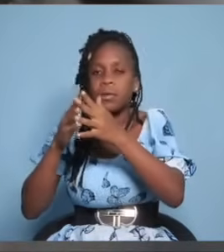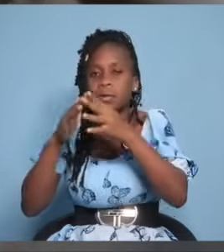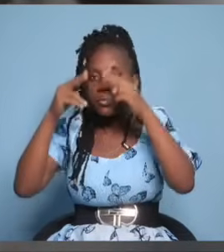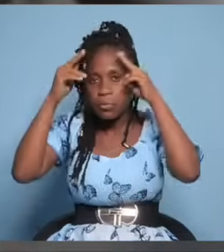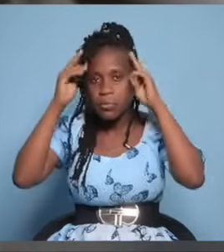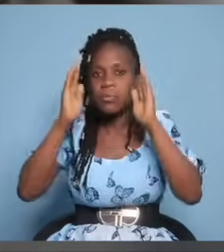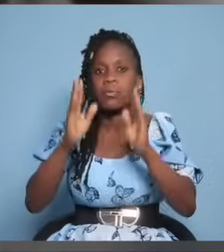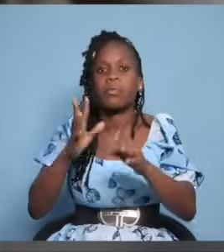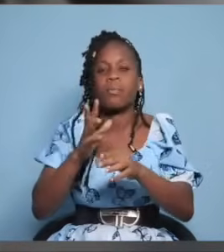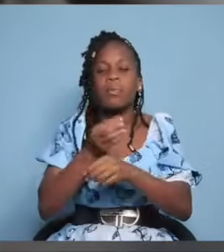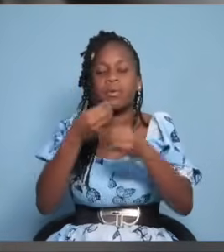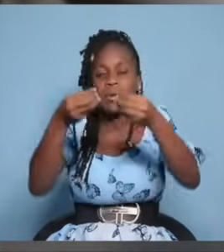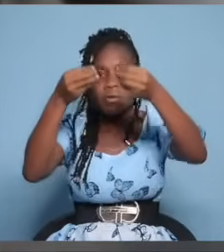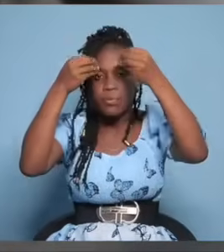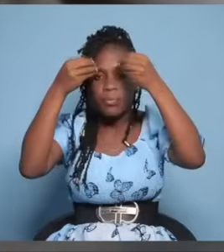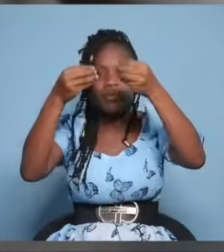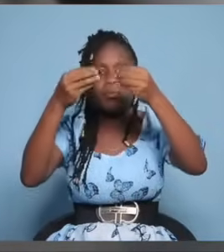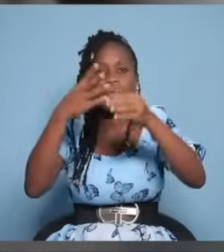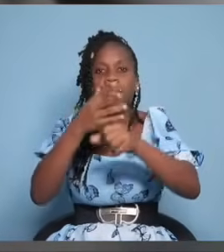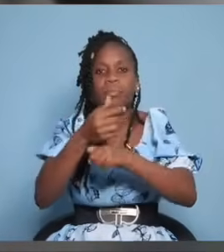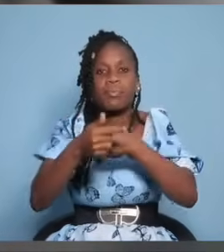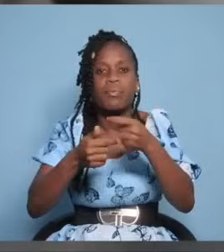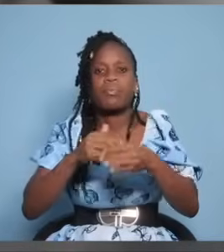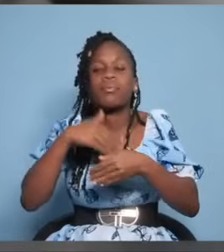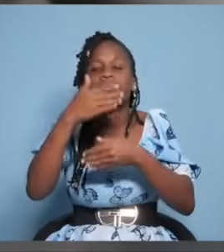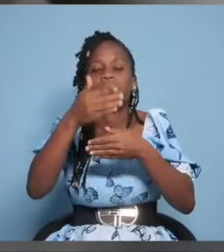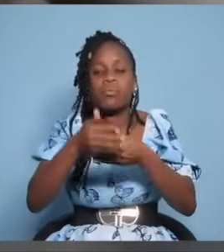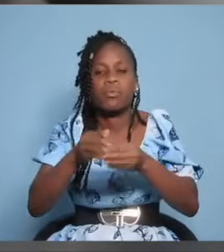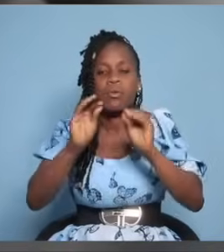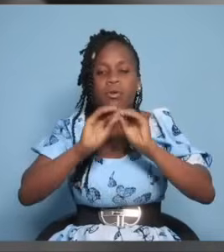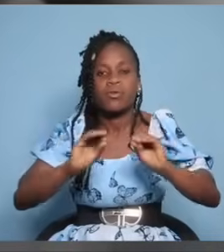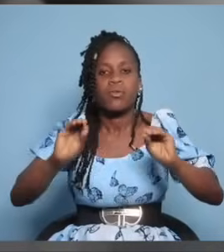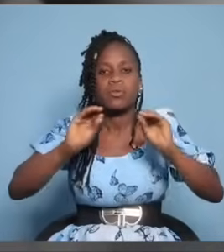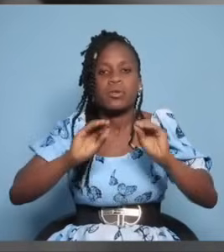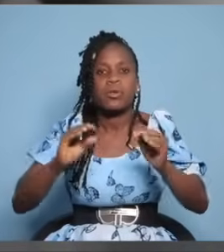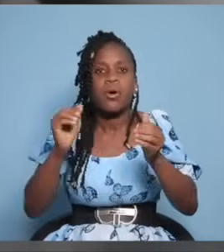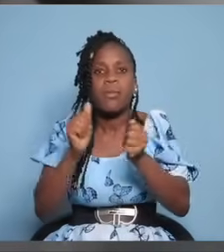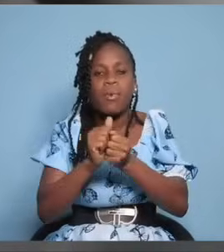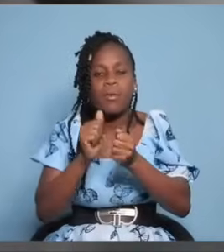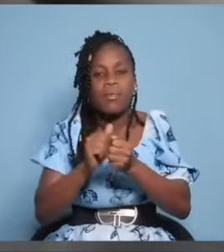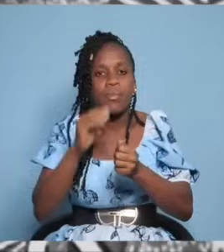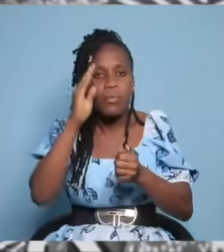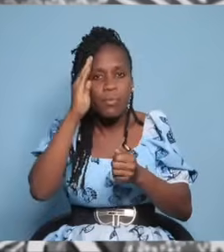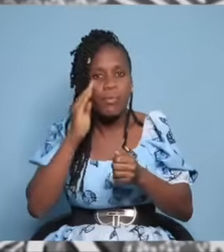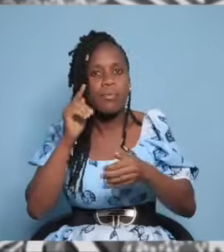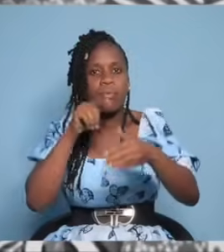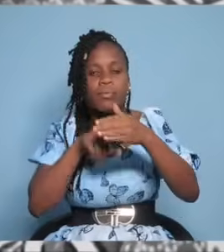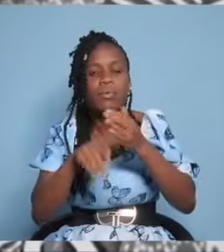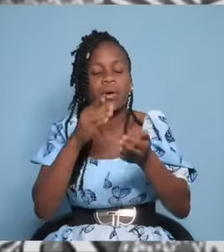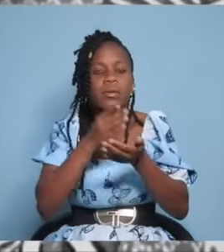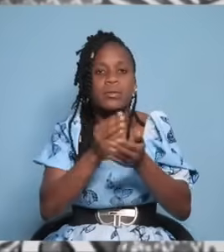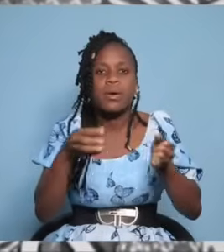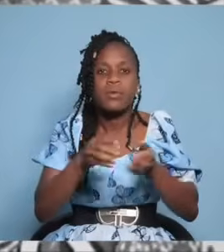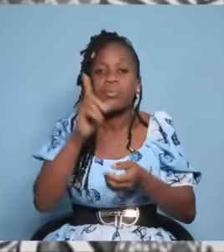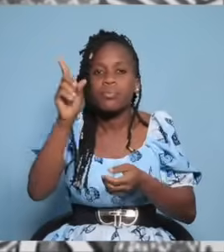kupata mafunzo kadhaa ya kijesusi na kikomando, kurudi kuwa mkufunzi wa kijeshi Sudani, kuingia kwenye kikundi cha waasi,